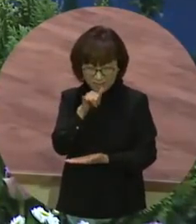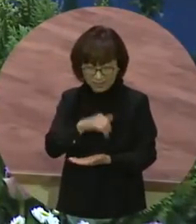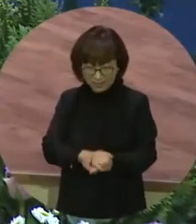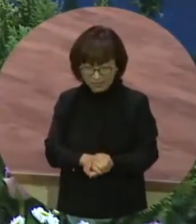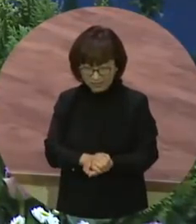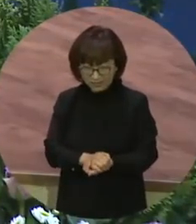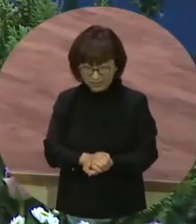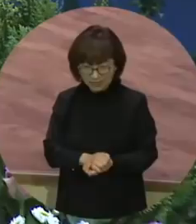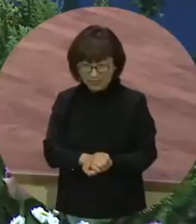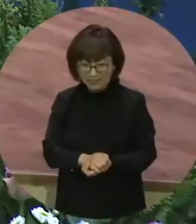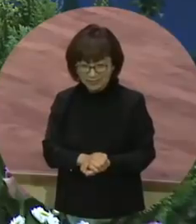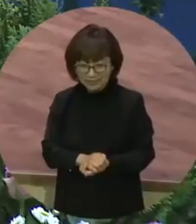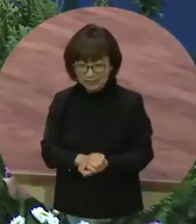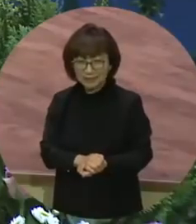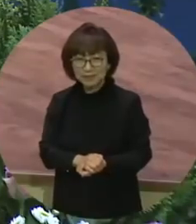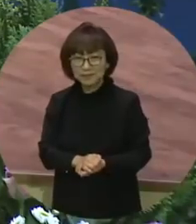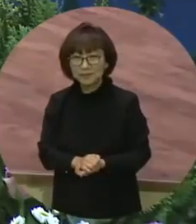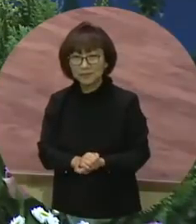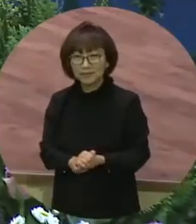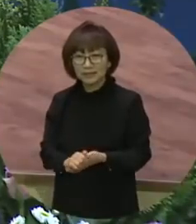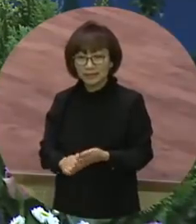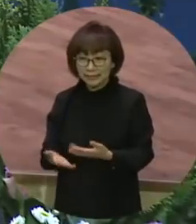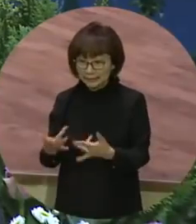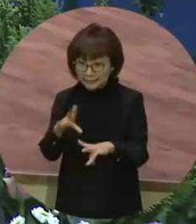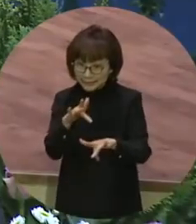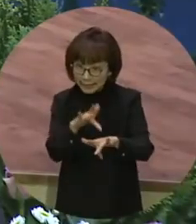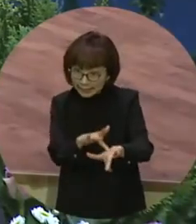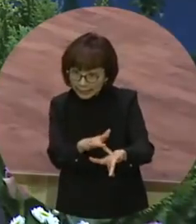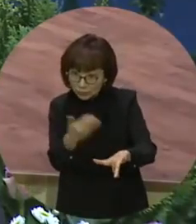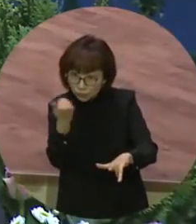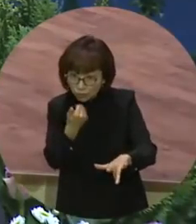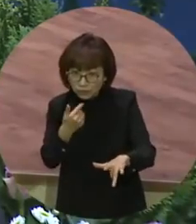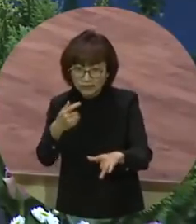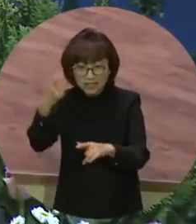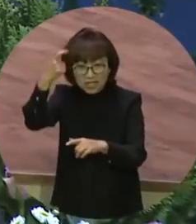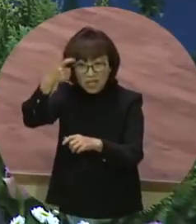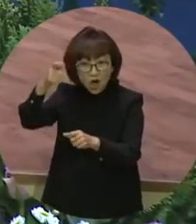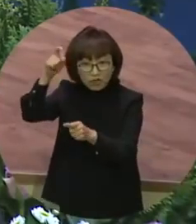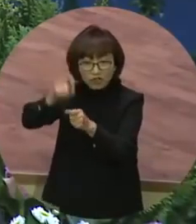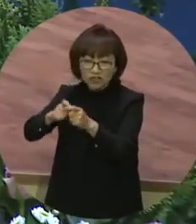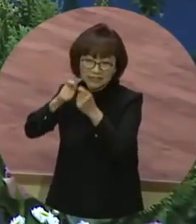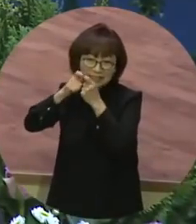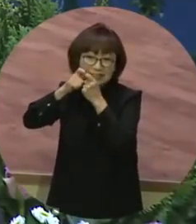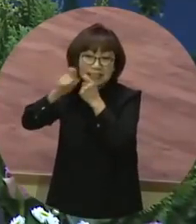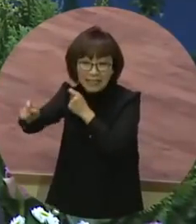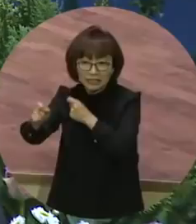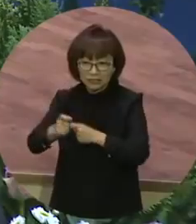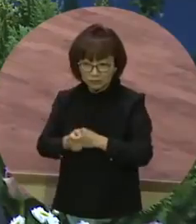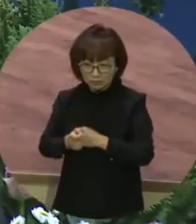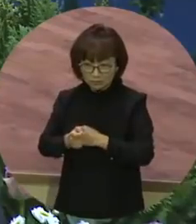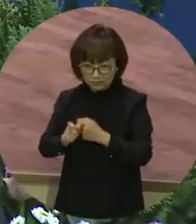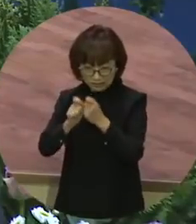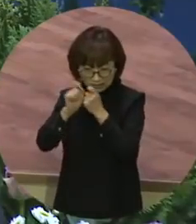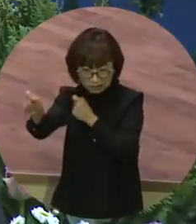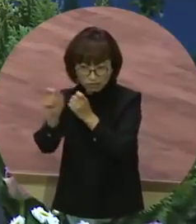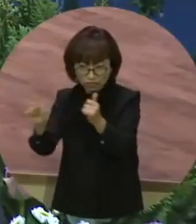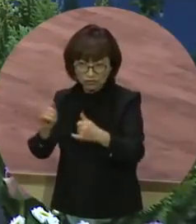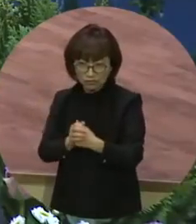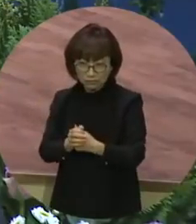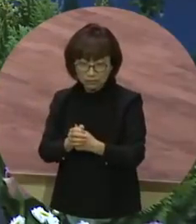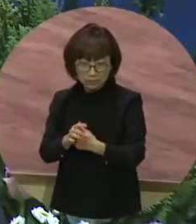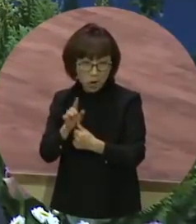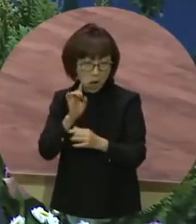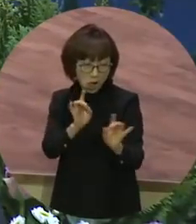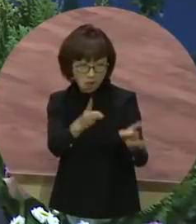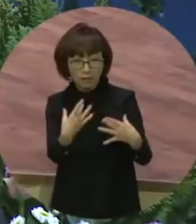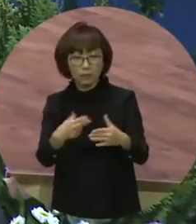후회하잖아요. 사단의 땅은, 사단은 사기꾼이에요. 영적 사기꾼. 탁 치고 나가봅니다. 그냥. 서리꾼이에요.